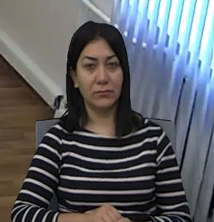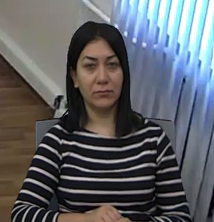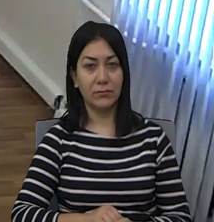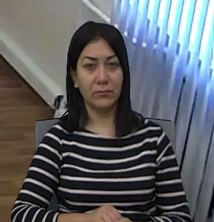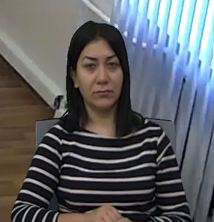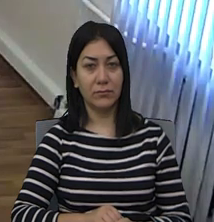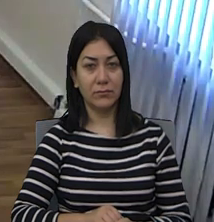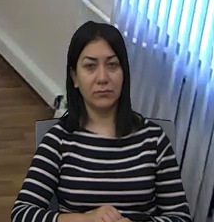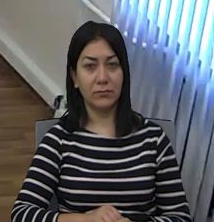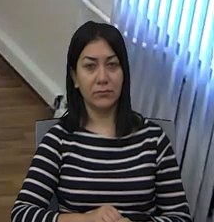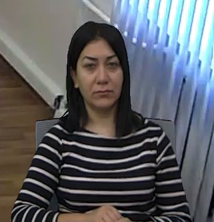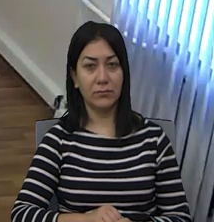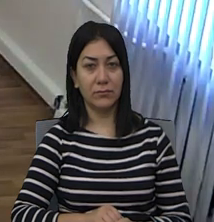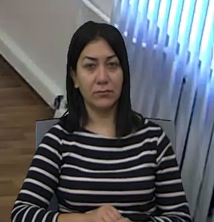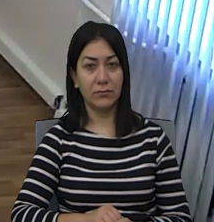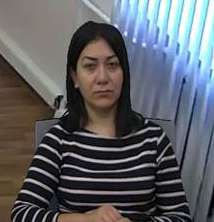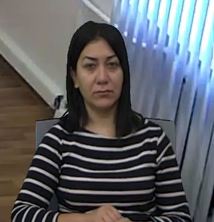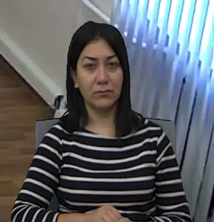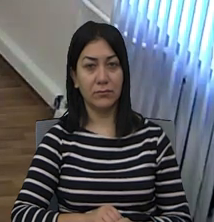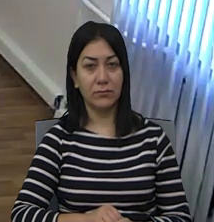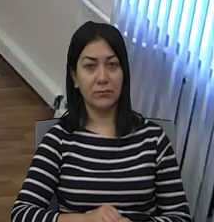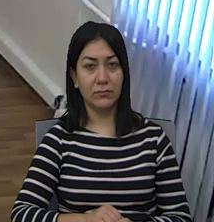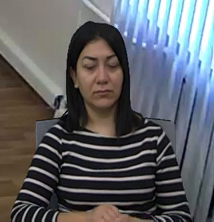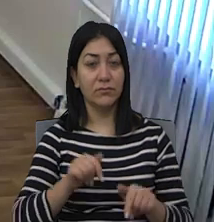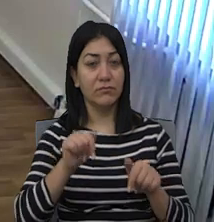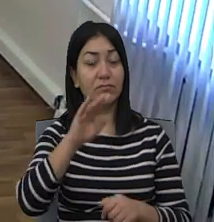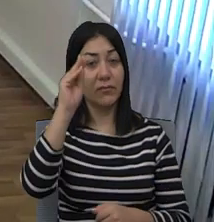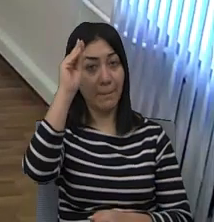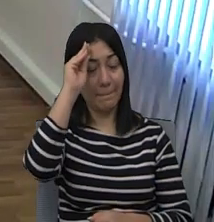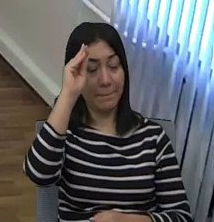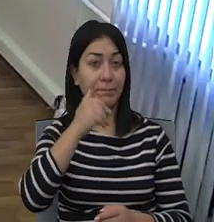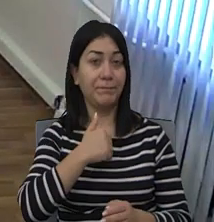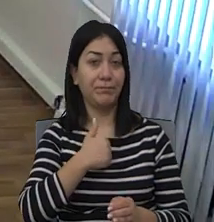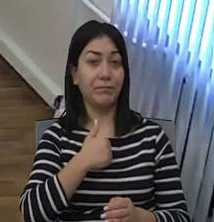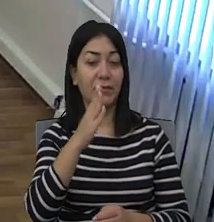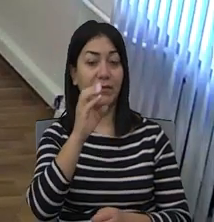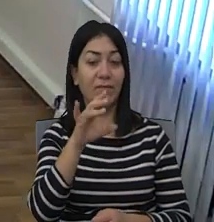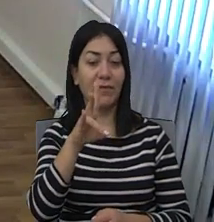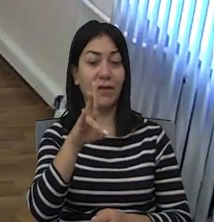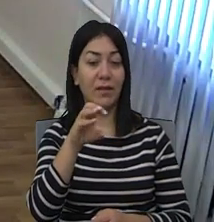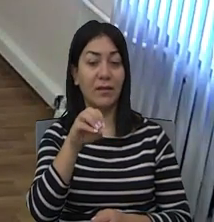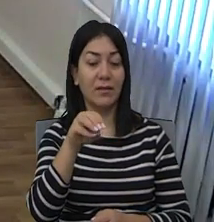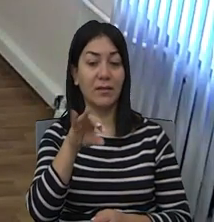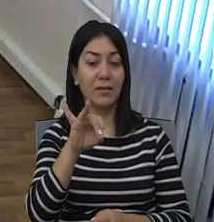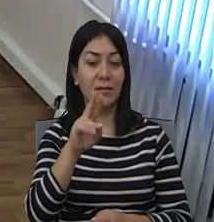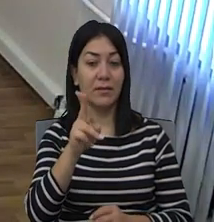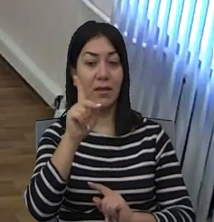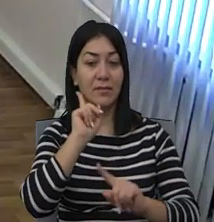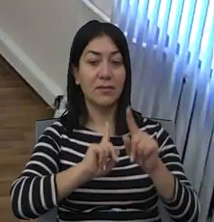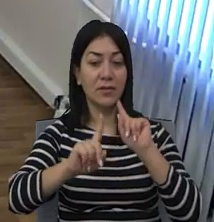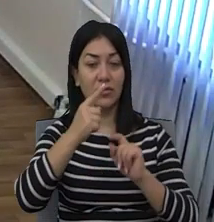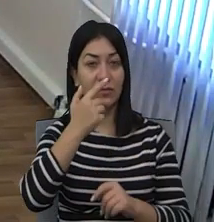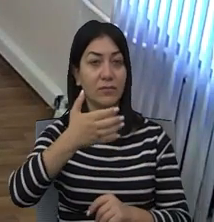campaign finance. Եվ այս առումով համաձայն Վենետիկի հանձնաժողովի վերջին զեկույցում ուրեմն տեղ